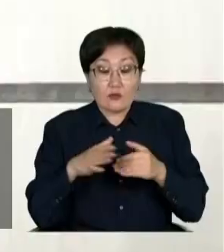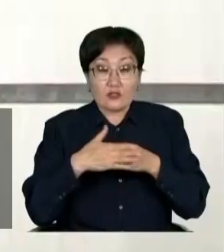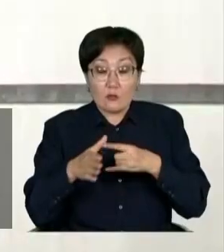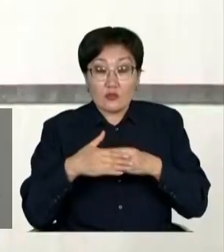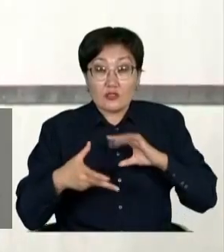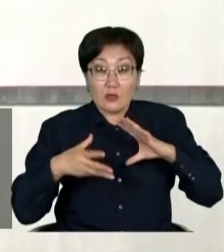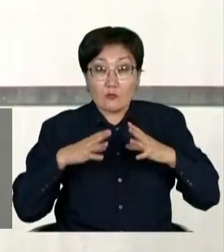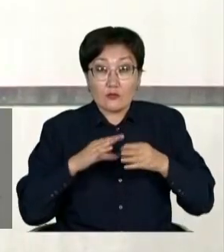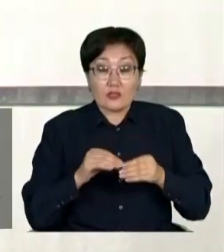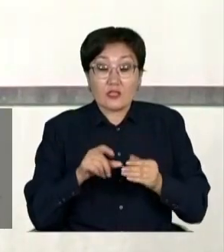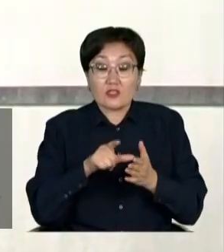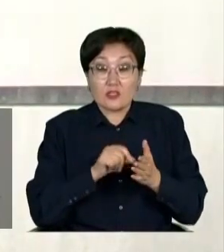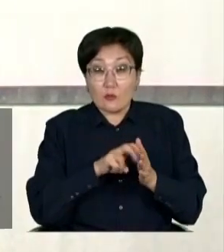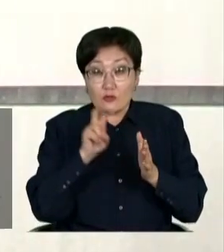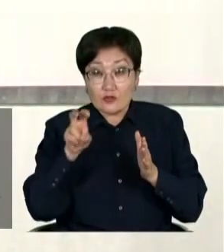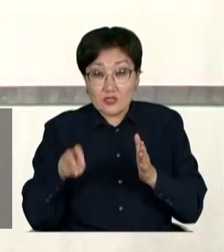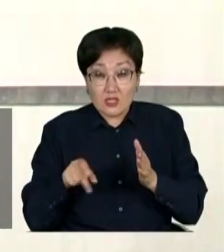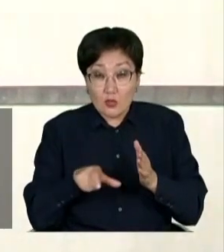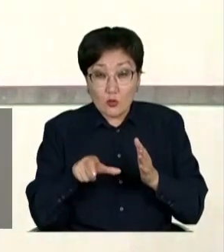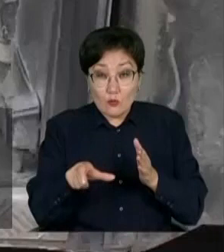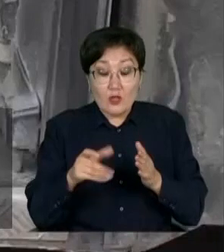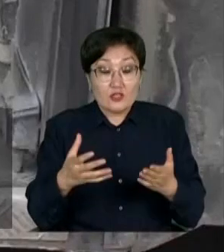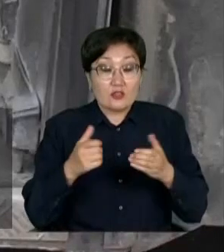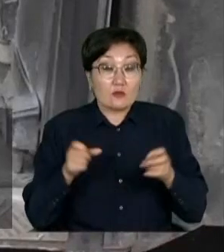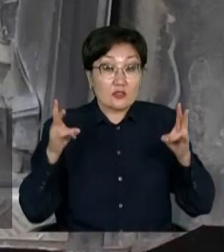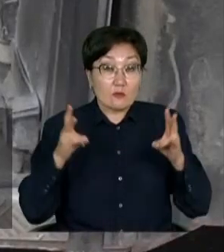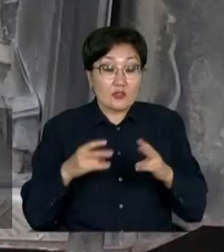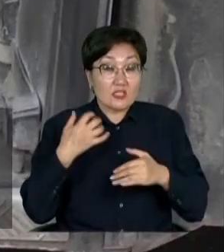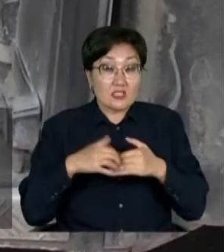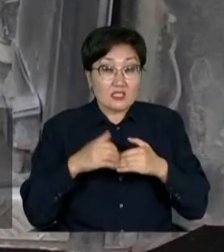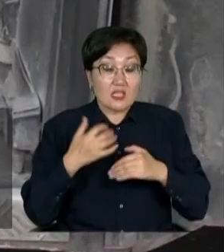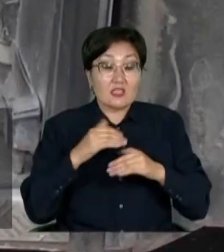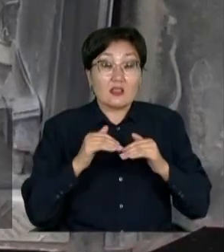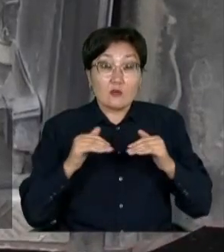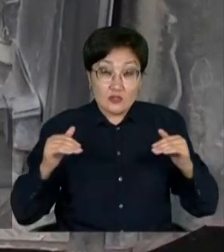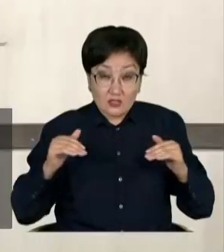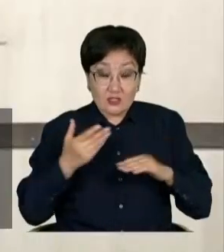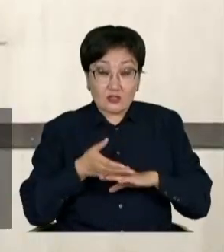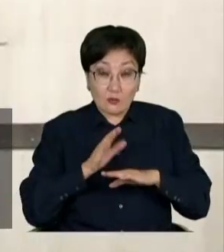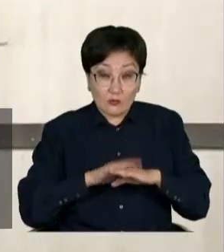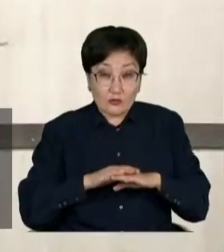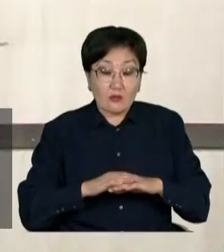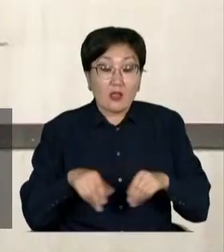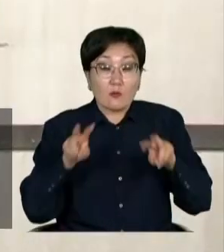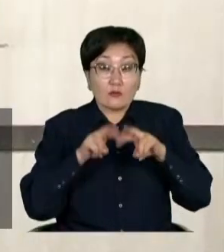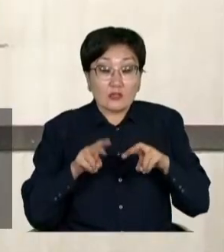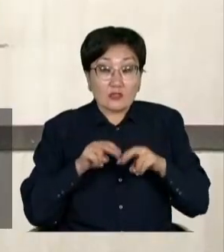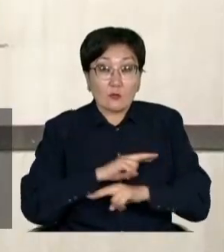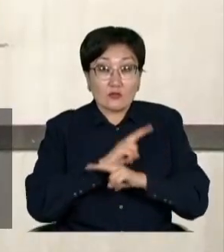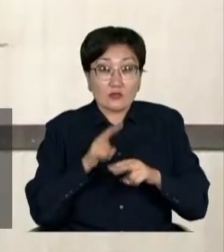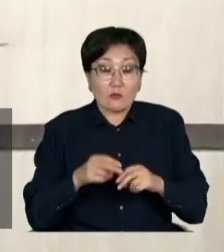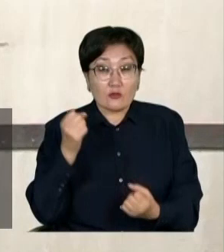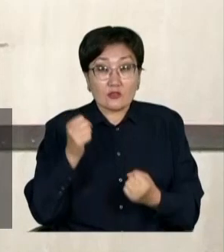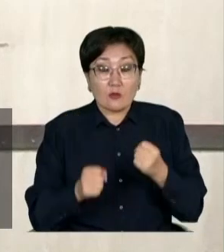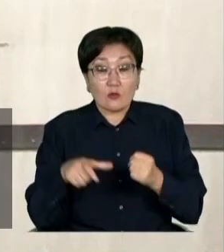результате пассажирка выпала из автобуса на дорогу. Она получила травмы средней степени тяжести. Однако во время расследования скончался